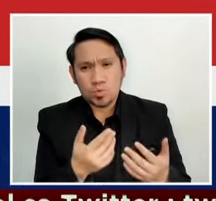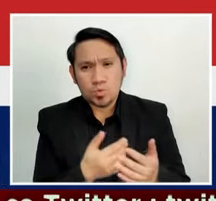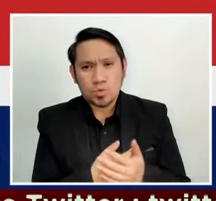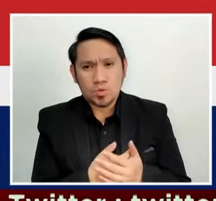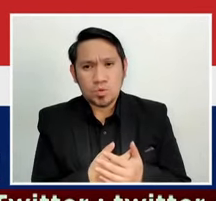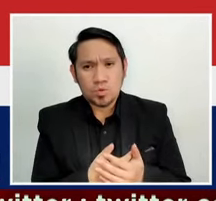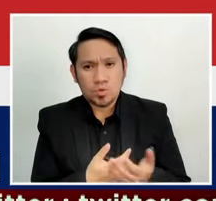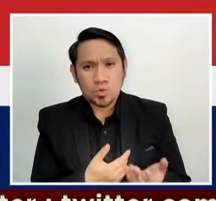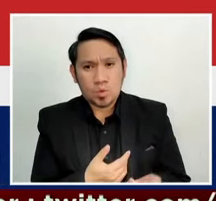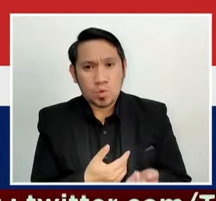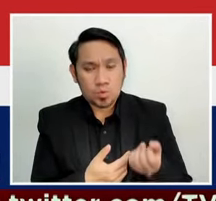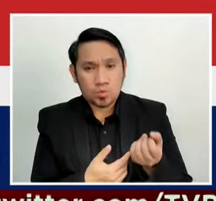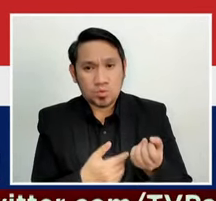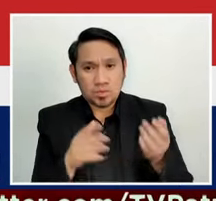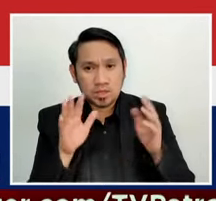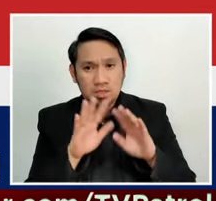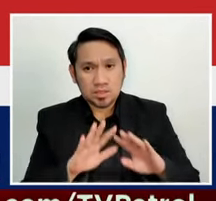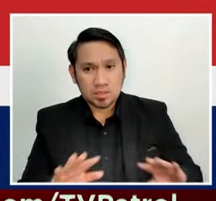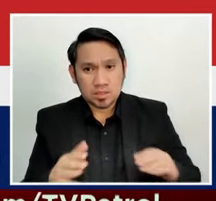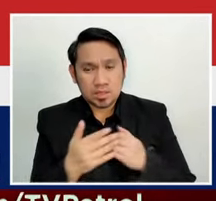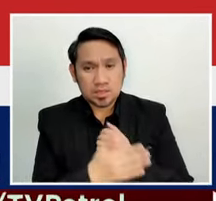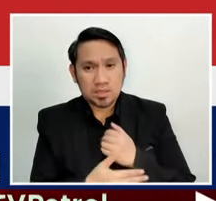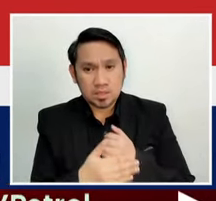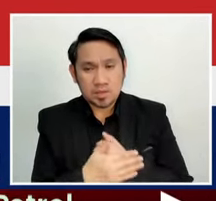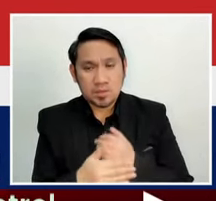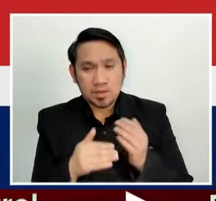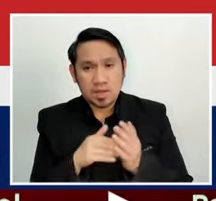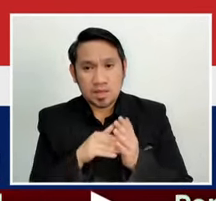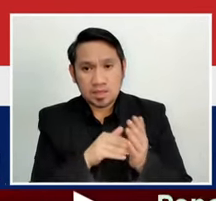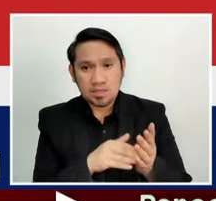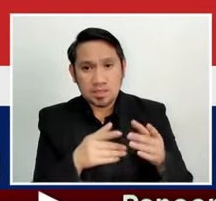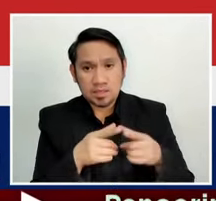nag-hold out ang isang Southeast Asian country laban